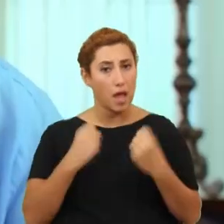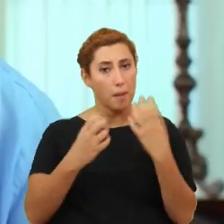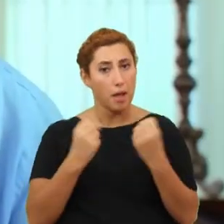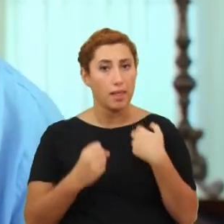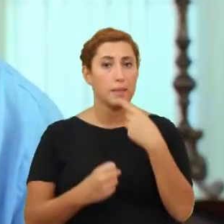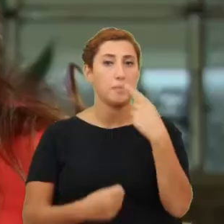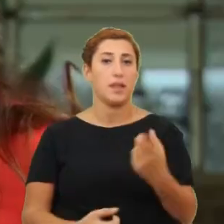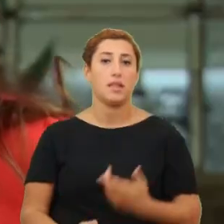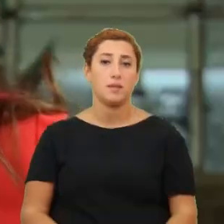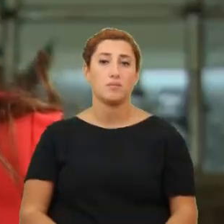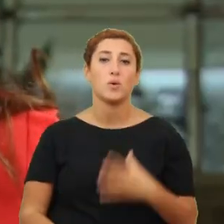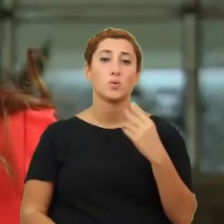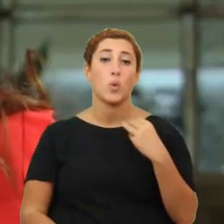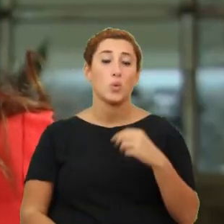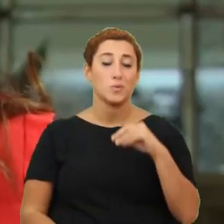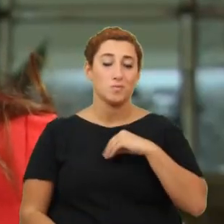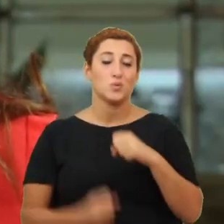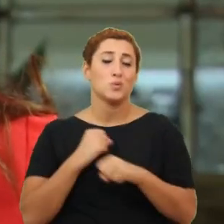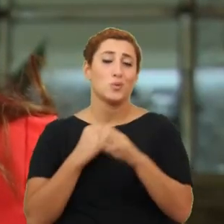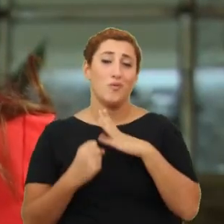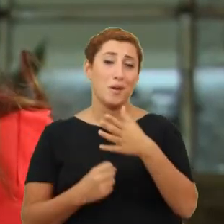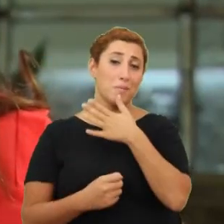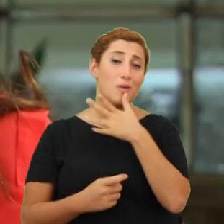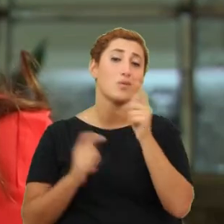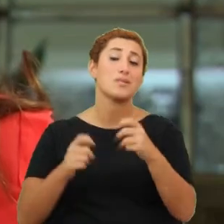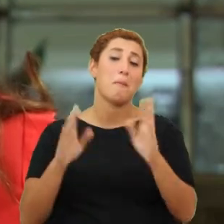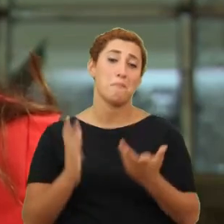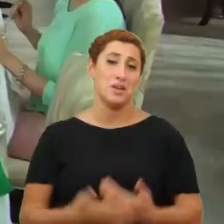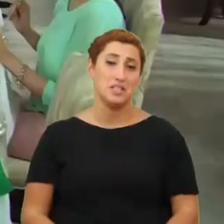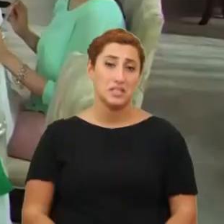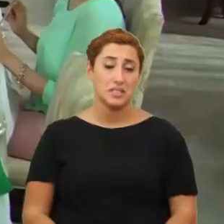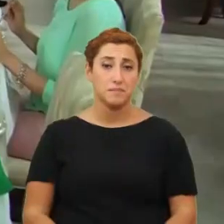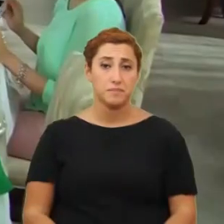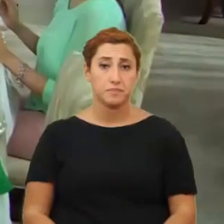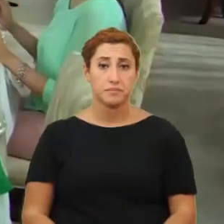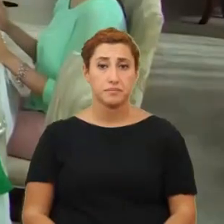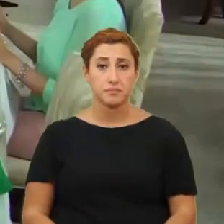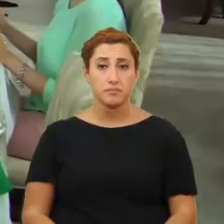araba alalım dedim ya. Ay çok onurlu çocuktur biliyorsun Nurhancığım, yapar mı öyle şey?